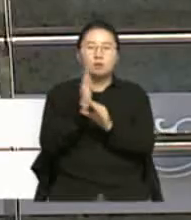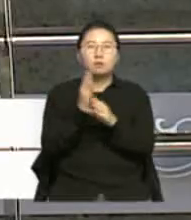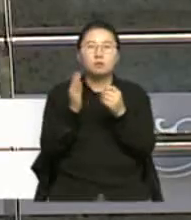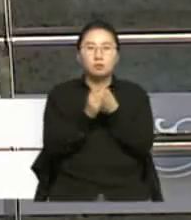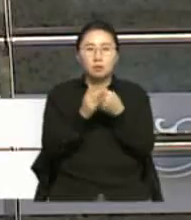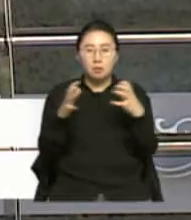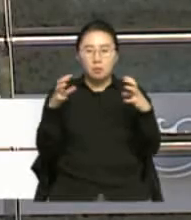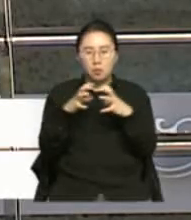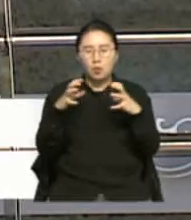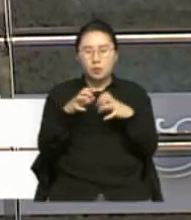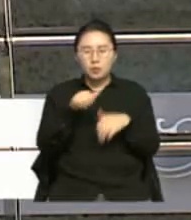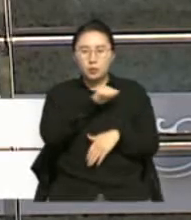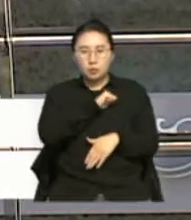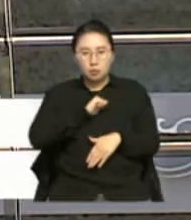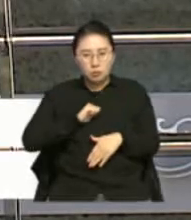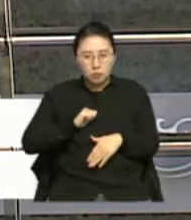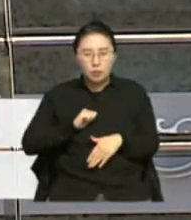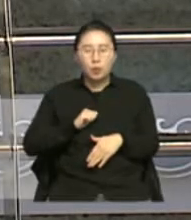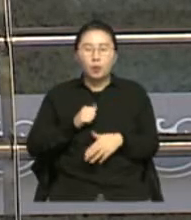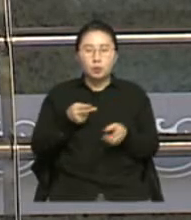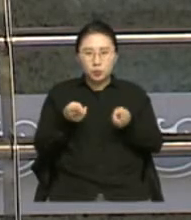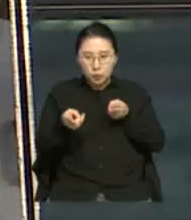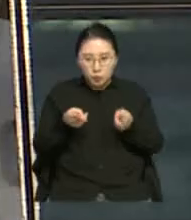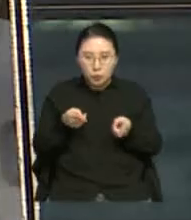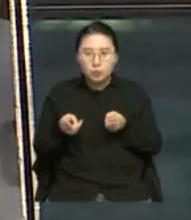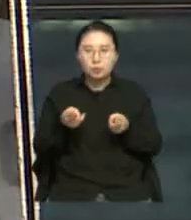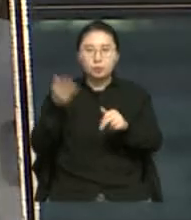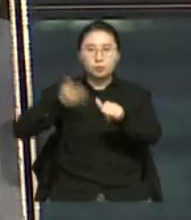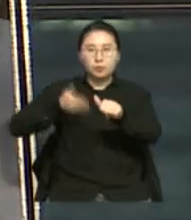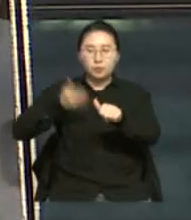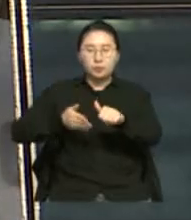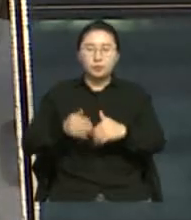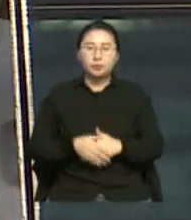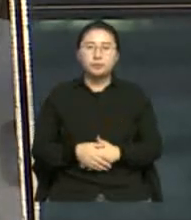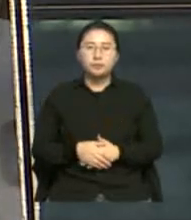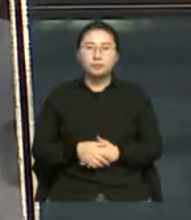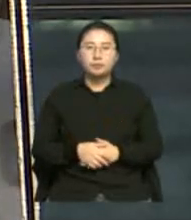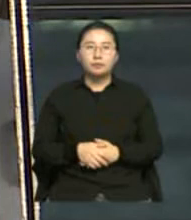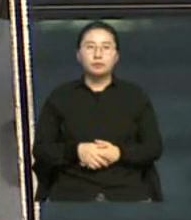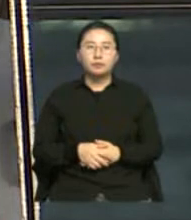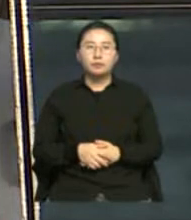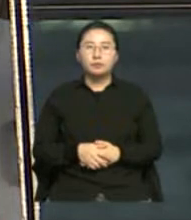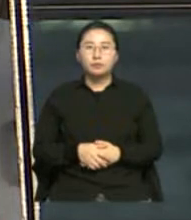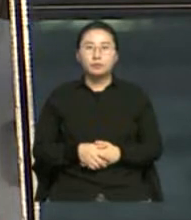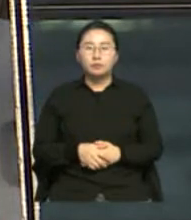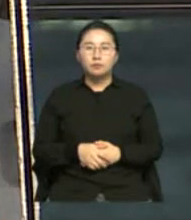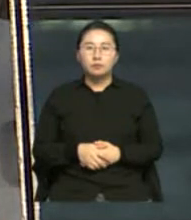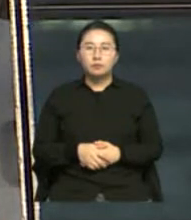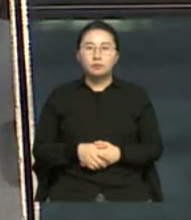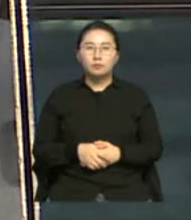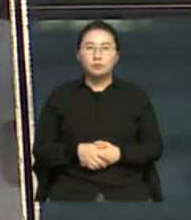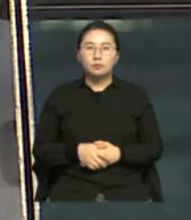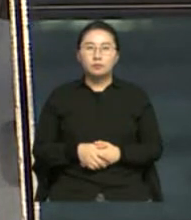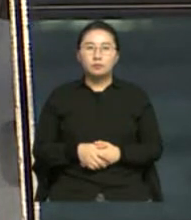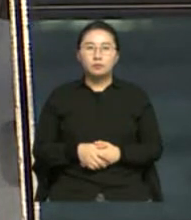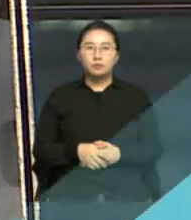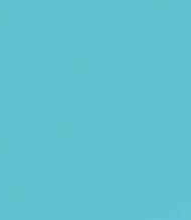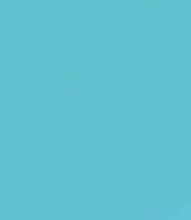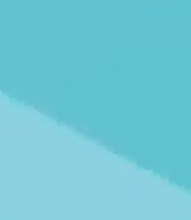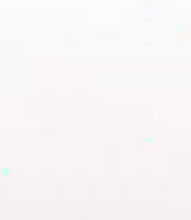만큼 보임 자재 등의 사회적 거리 두기를 권고하고 있습니다 들라 이브 서울경제 케이블 db 박선